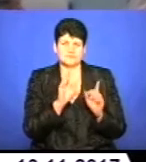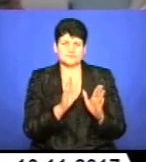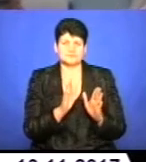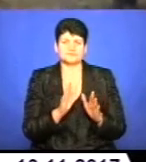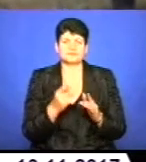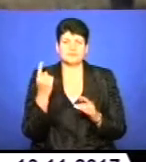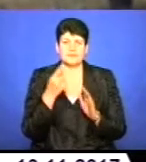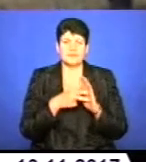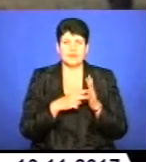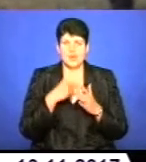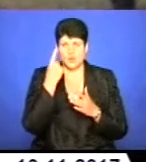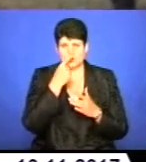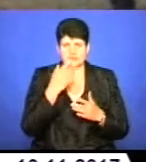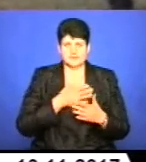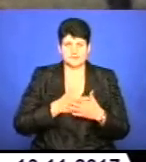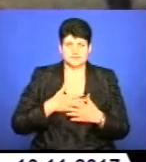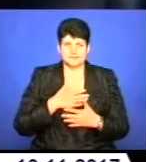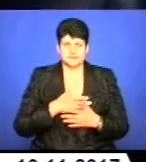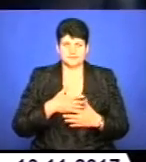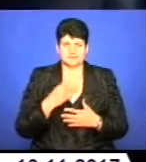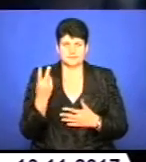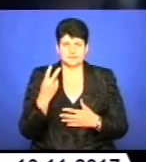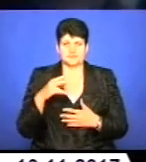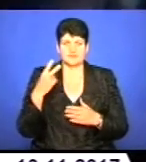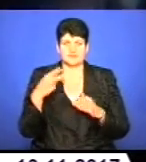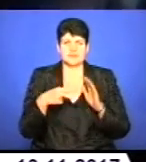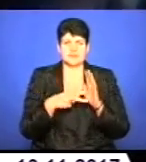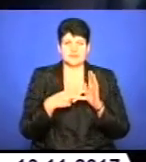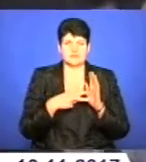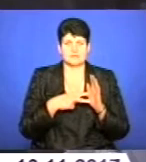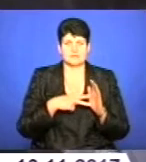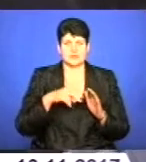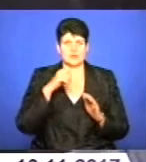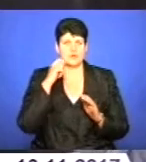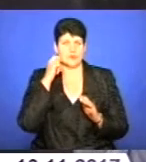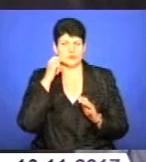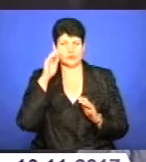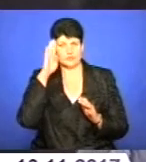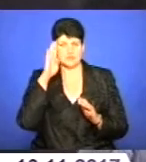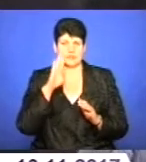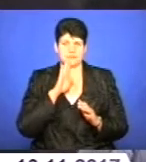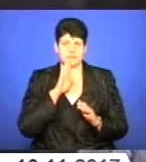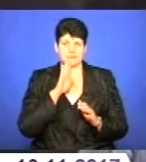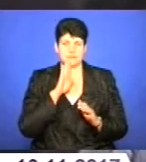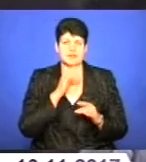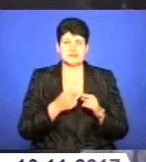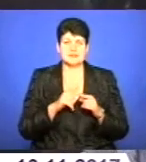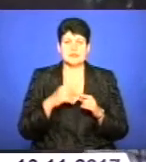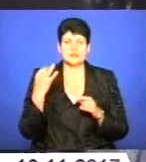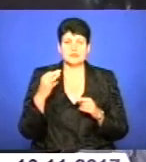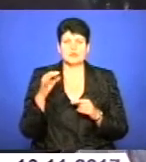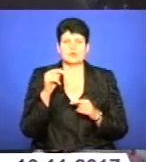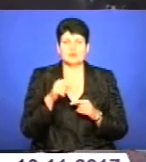першому плані – особисті переживання головних персонажів – 27-річних дівчини і хлопця. Якщо одним словом, то це історія про те,